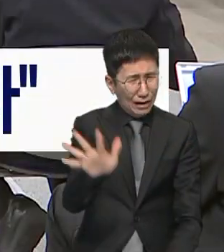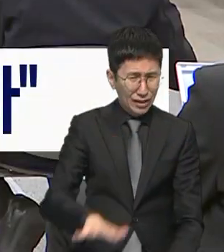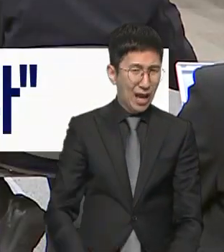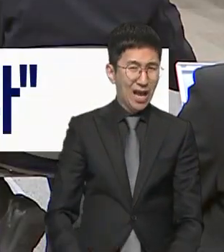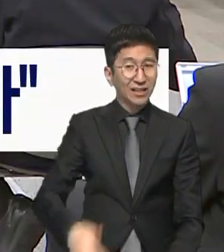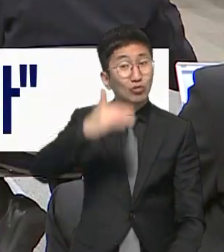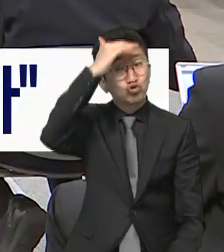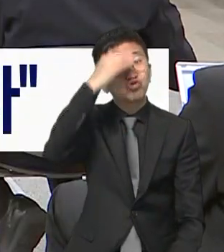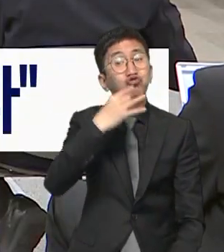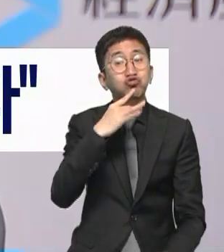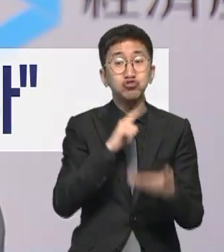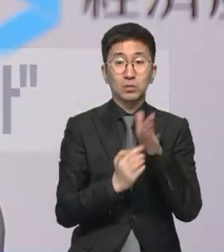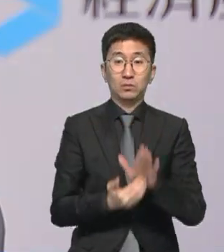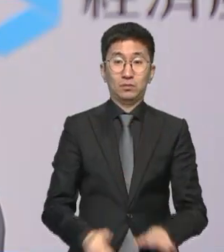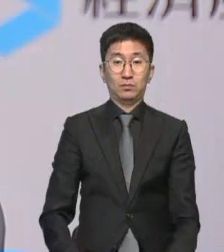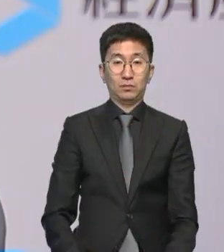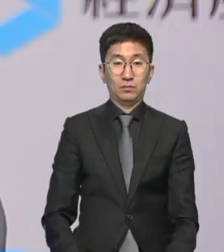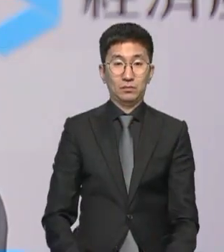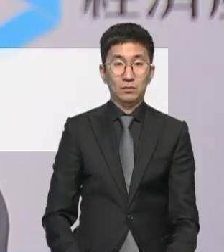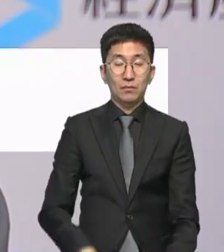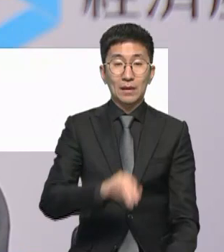선을 그었습니다 대신